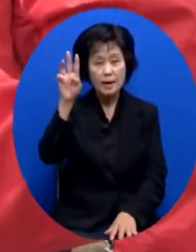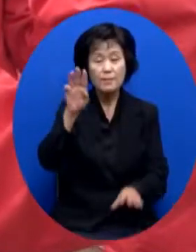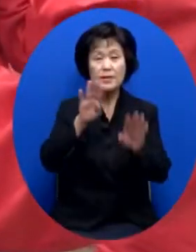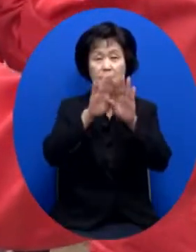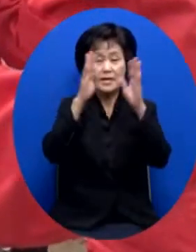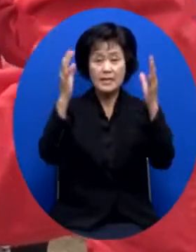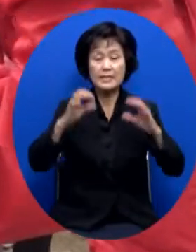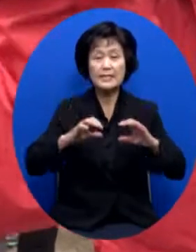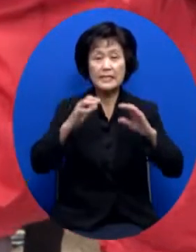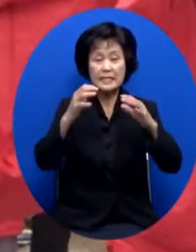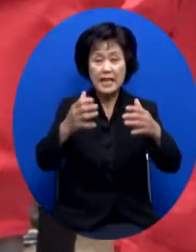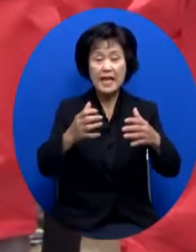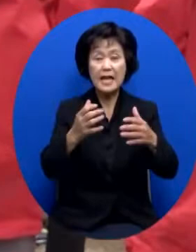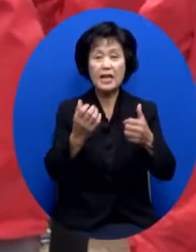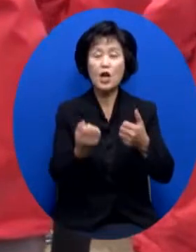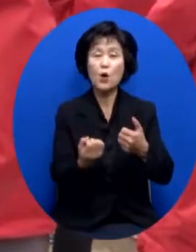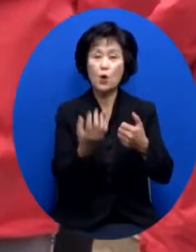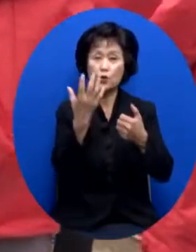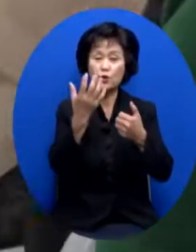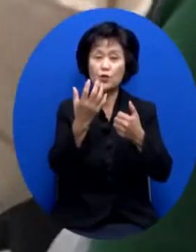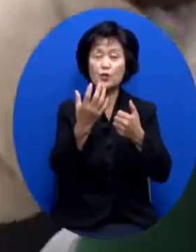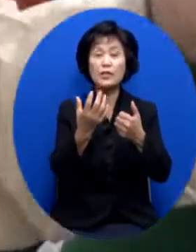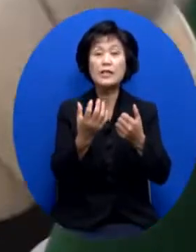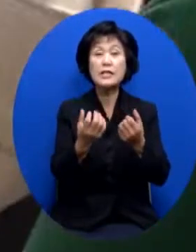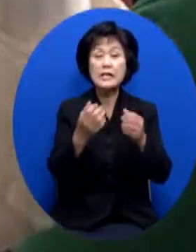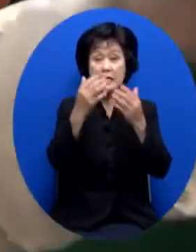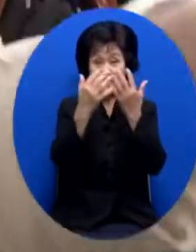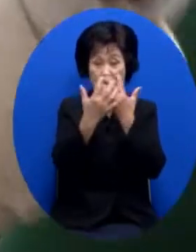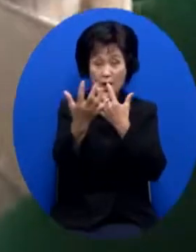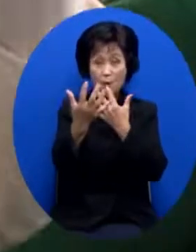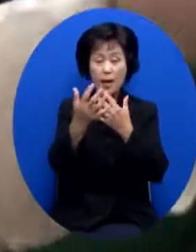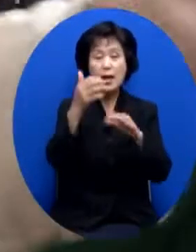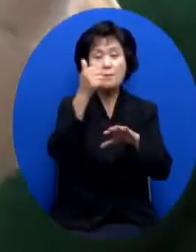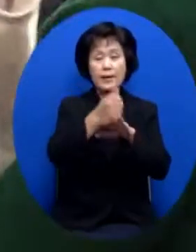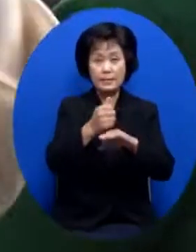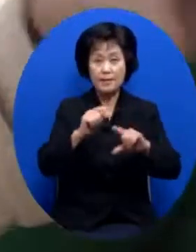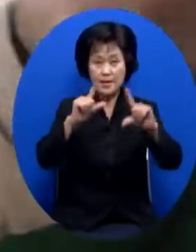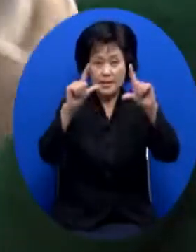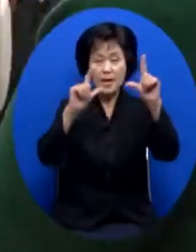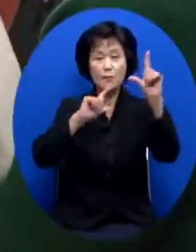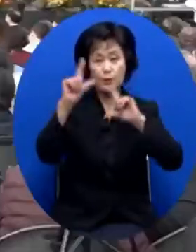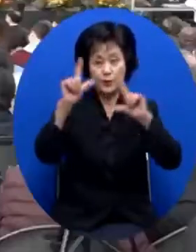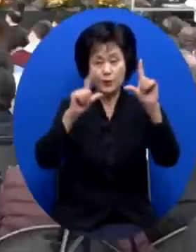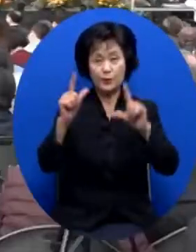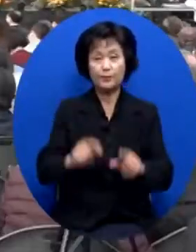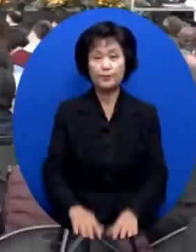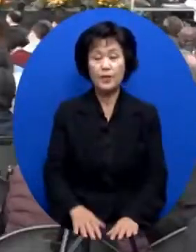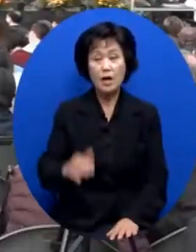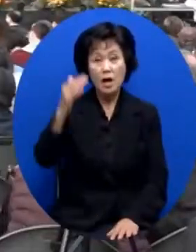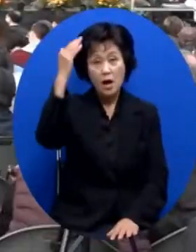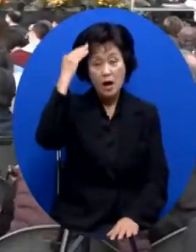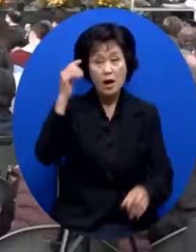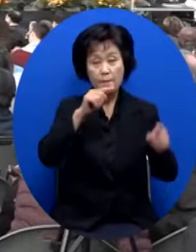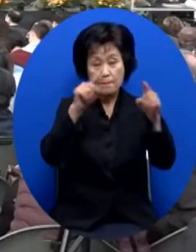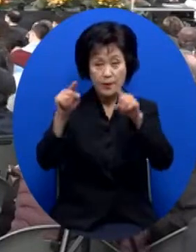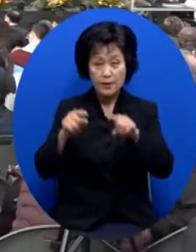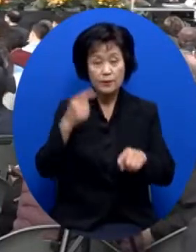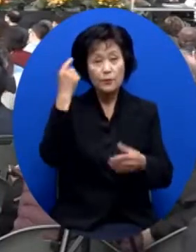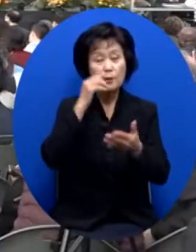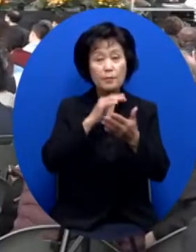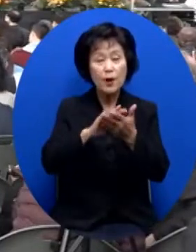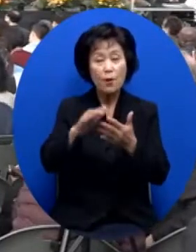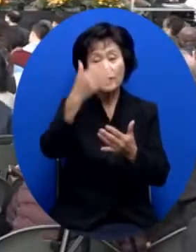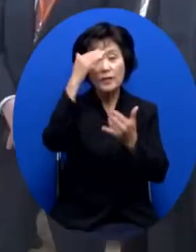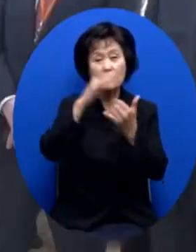세계 오순절 대회 마지막 날 진행한 기도 대성회 현장입니다. 현장에는 한반도 평화와 다음 세대 부흥을 위해